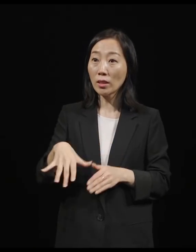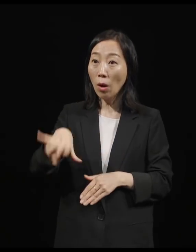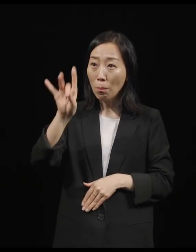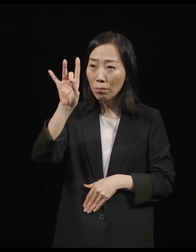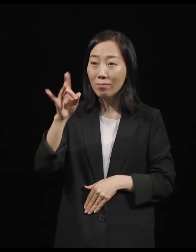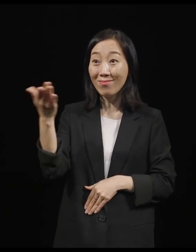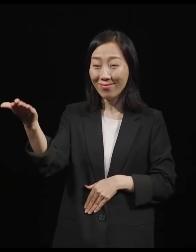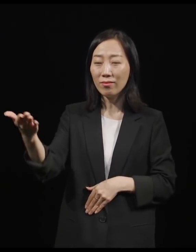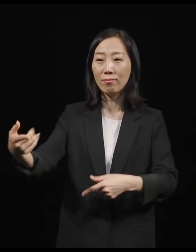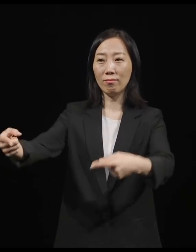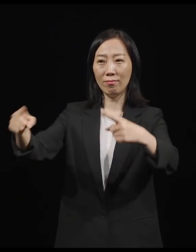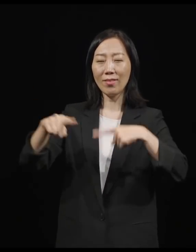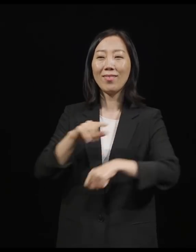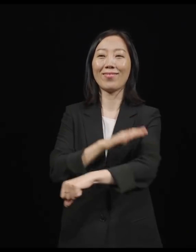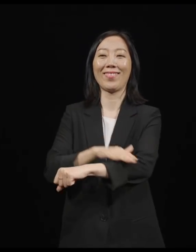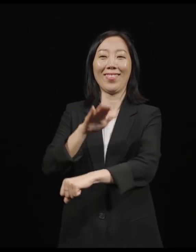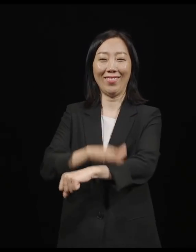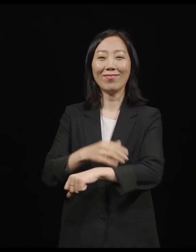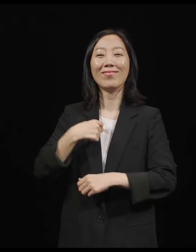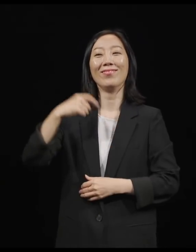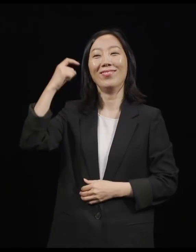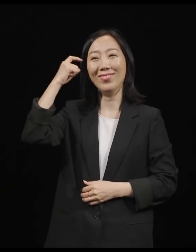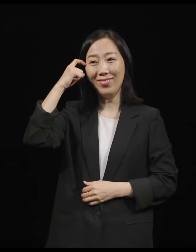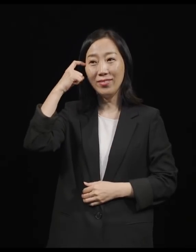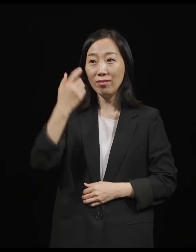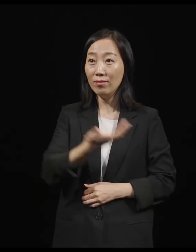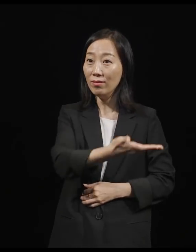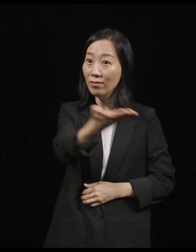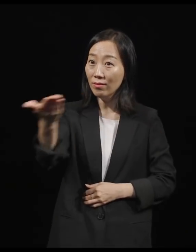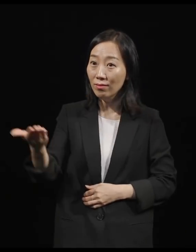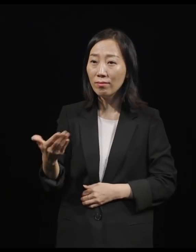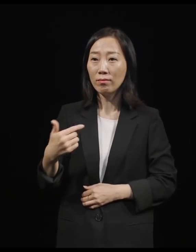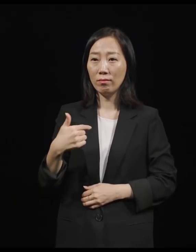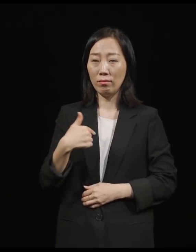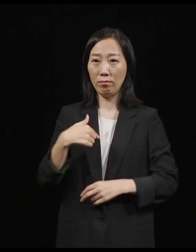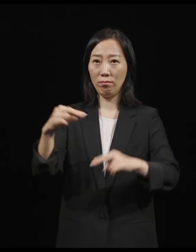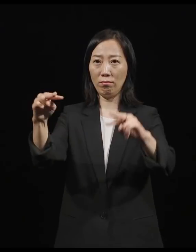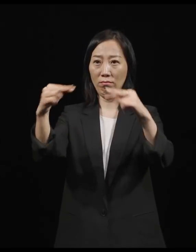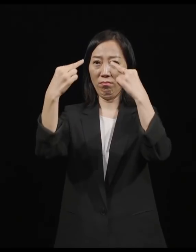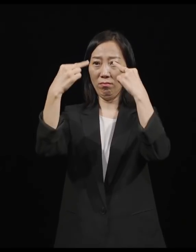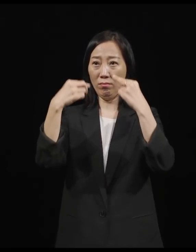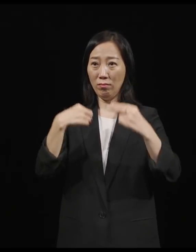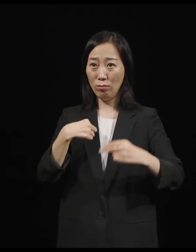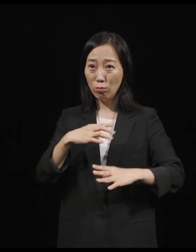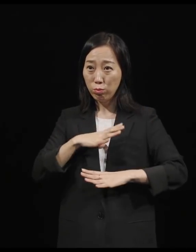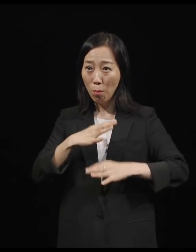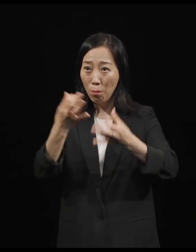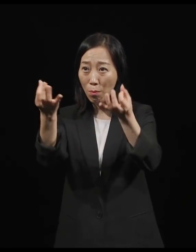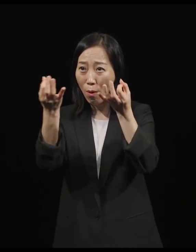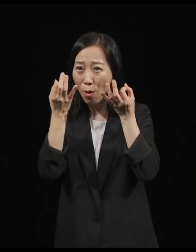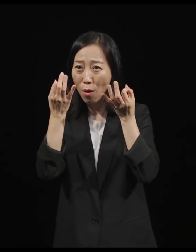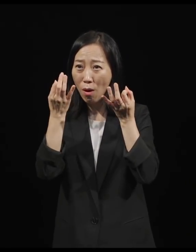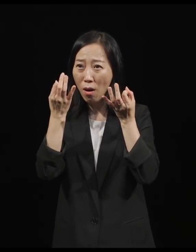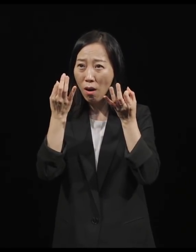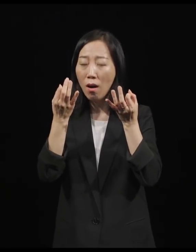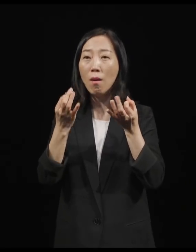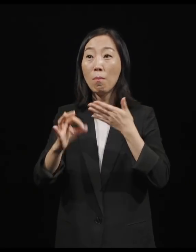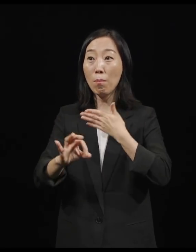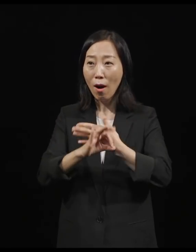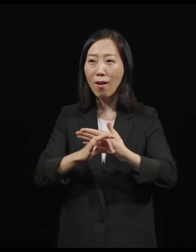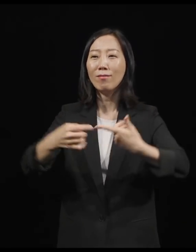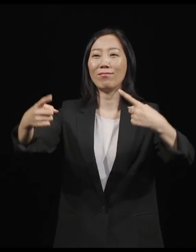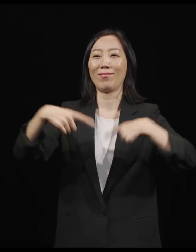말씀드렸어요. 혹시 여러분도 제가 불쌍하거나 무섭게 느껴지신다면 이 강연에 잘 오신 겁니다.